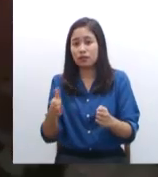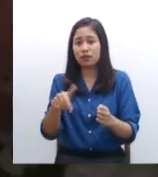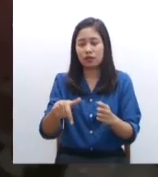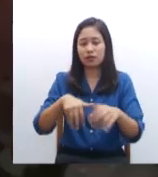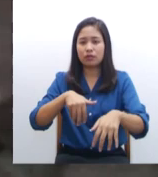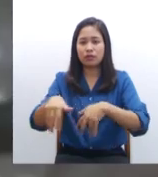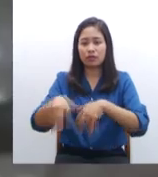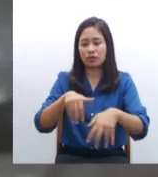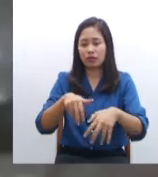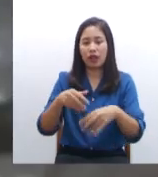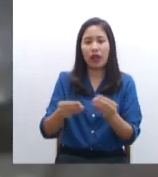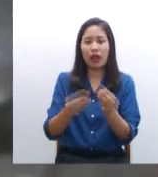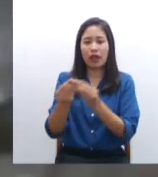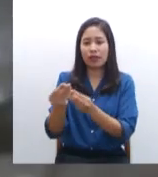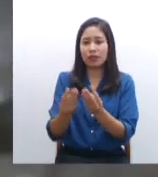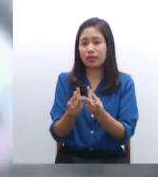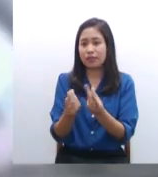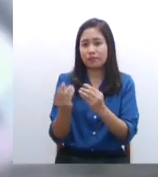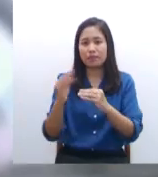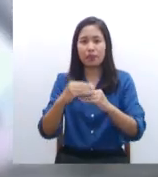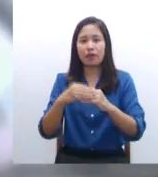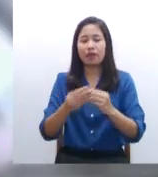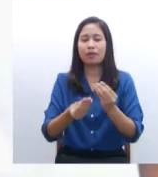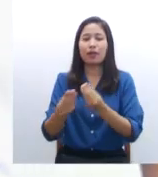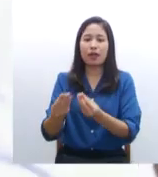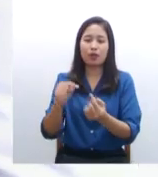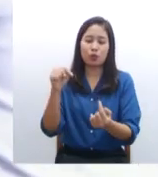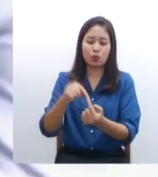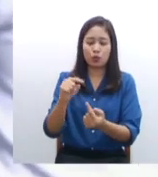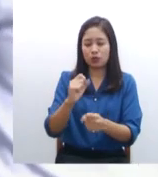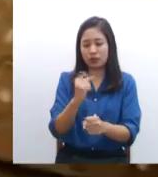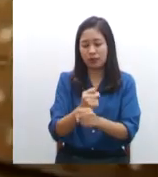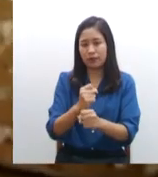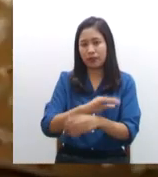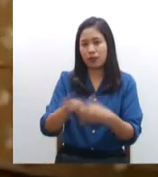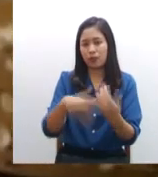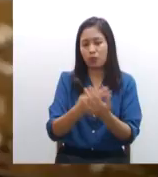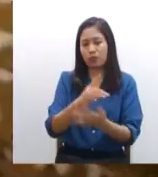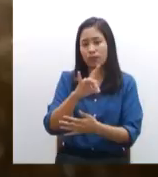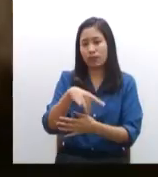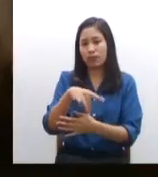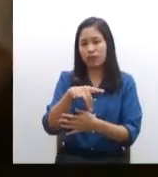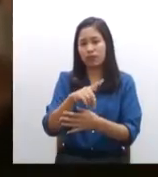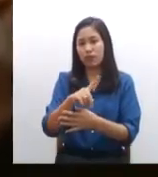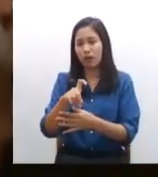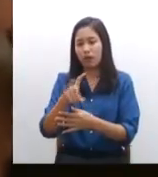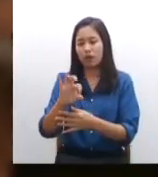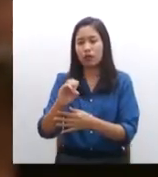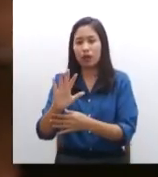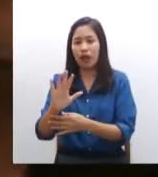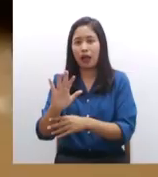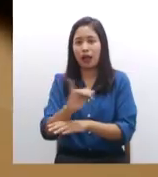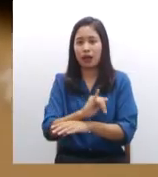มเกล้าน้อมกระหม่อมถวายที่ดินเพิ่มเติมรวมเป็น 1,895 ไร่โด